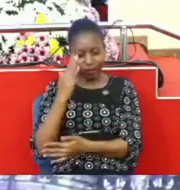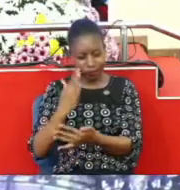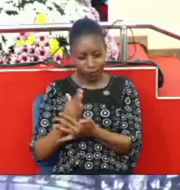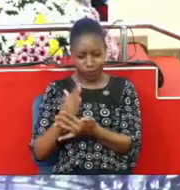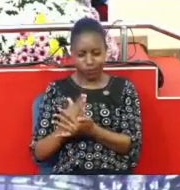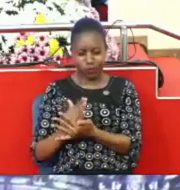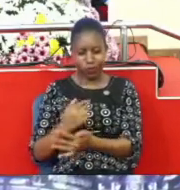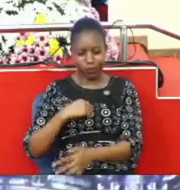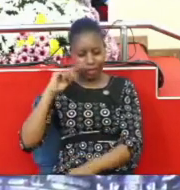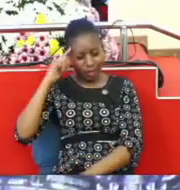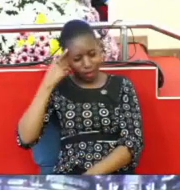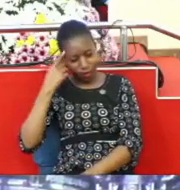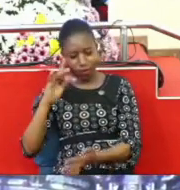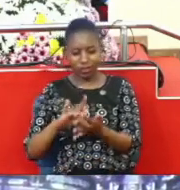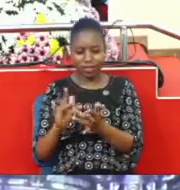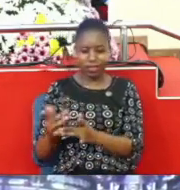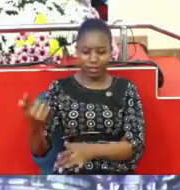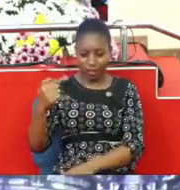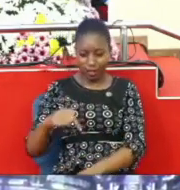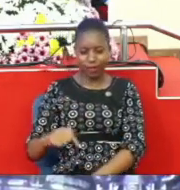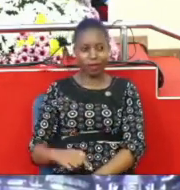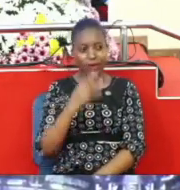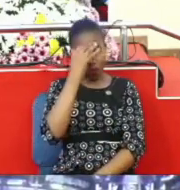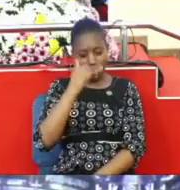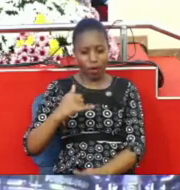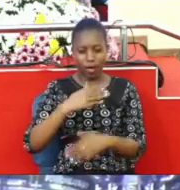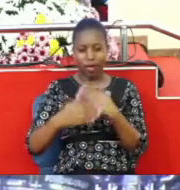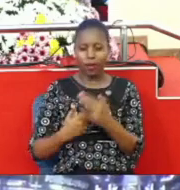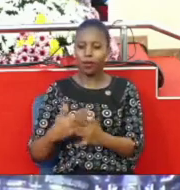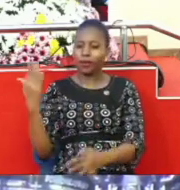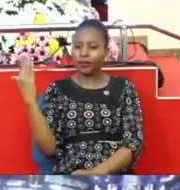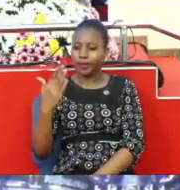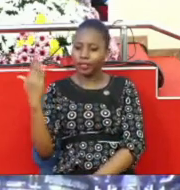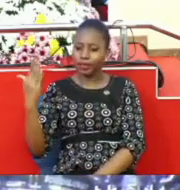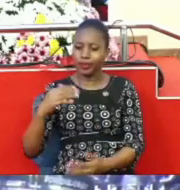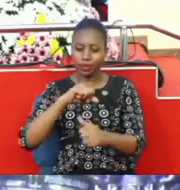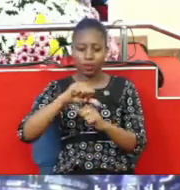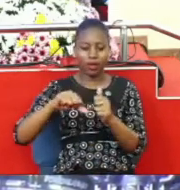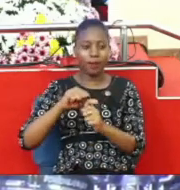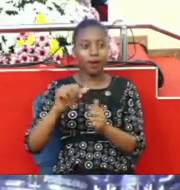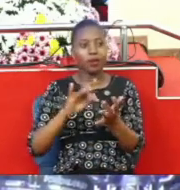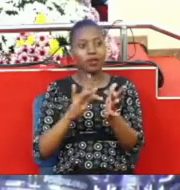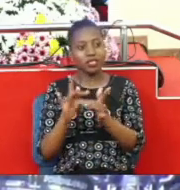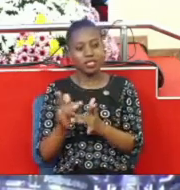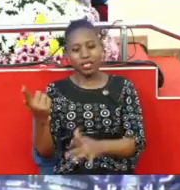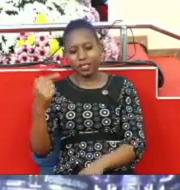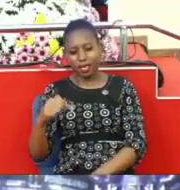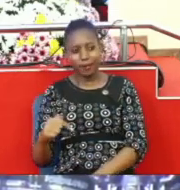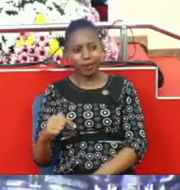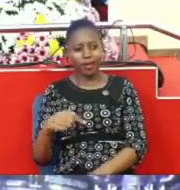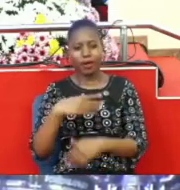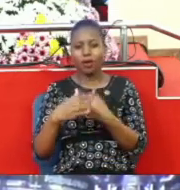anakuja. Every sermon was about his coming. Kila ujumbe ulikuwa ni the biggest sermon we preached was repent, for